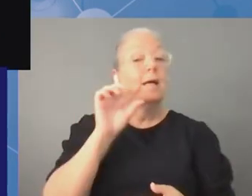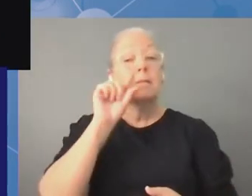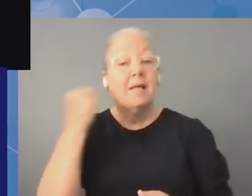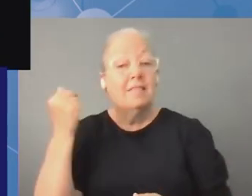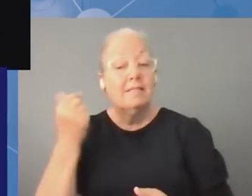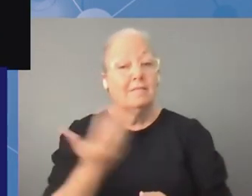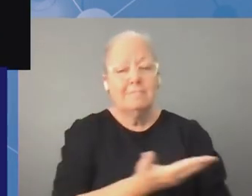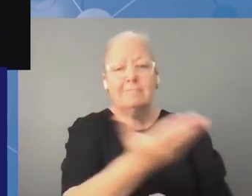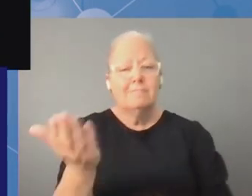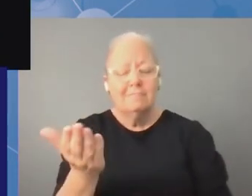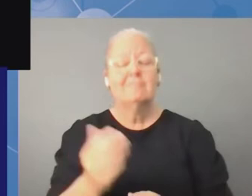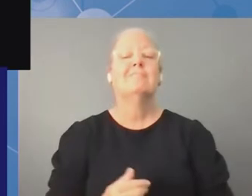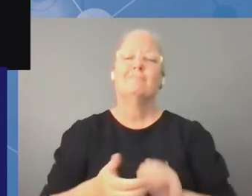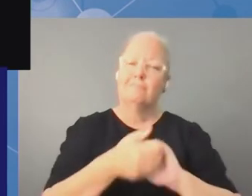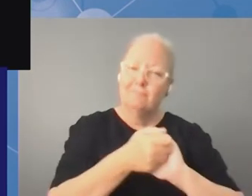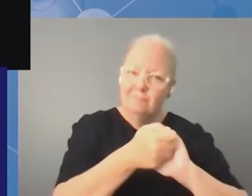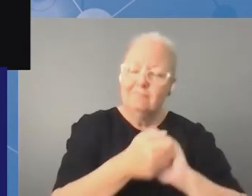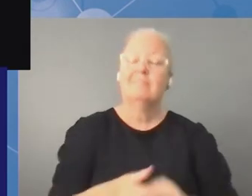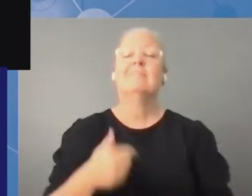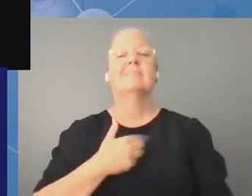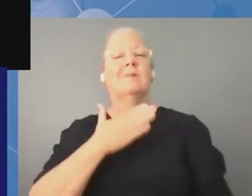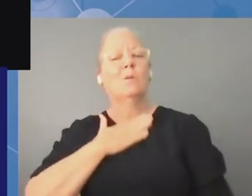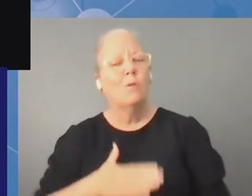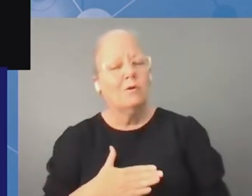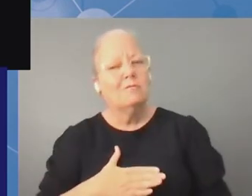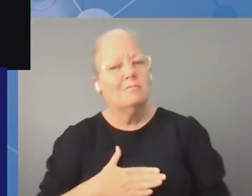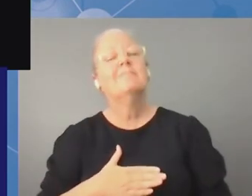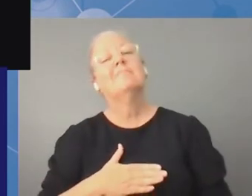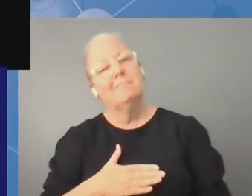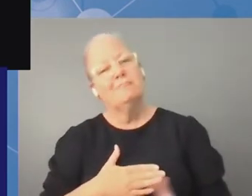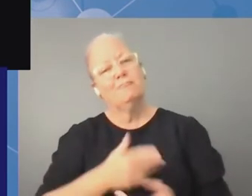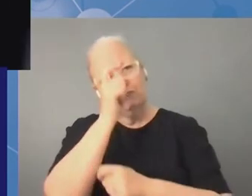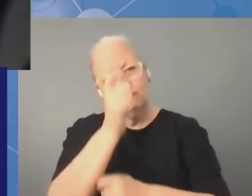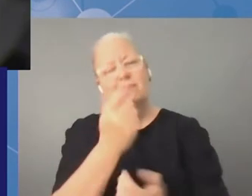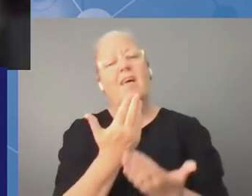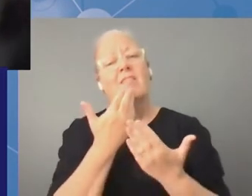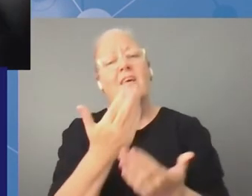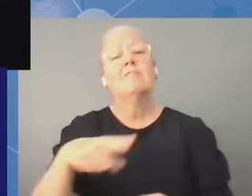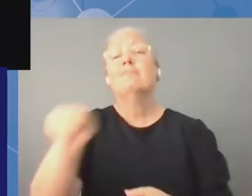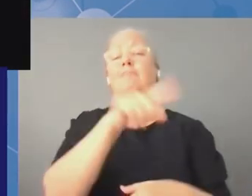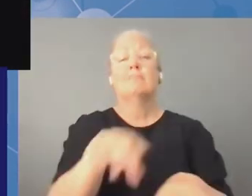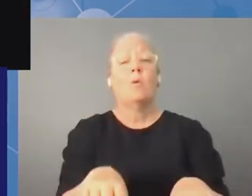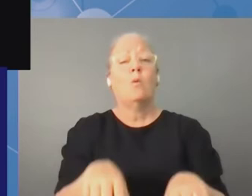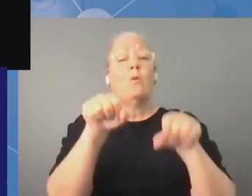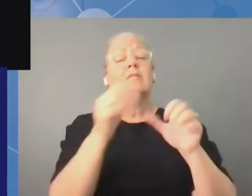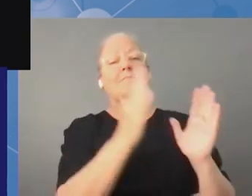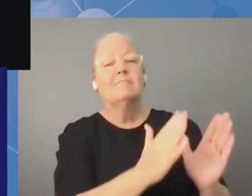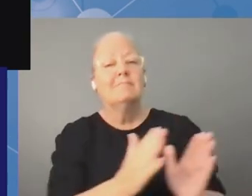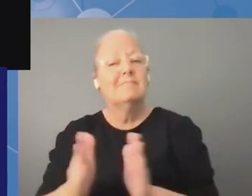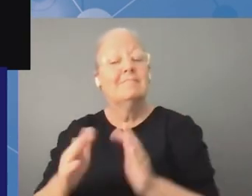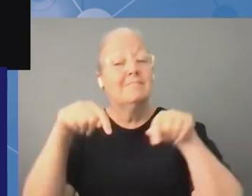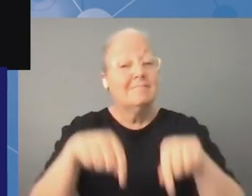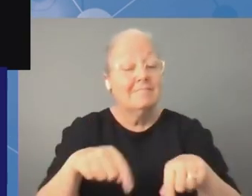وعزيزاتي، أود أن أستغل الفرصة لأشكر البلد الذي يستضيفنا على